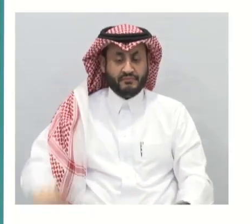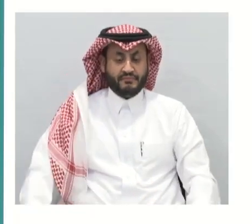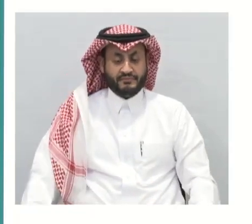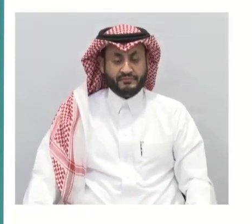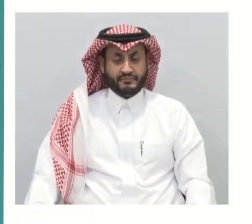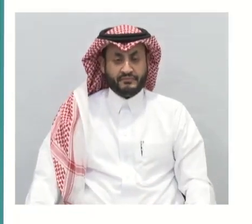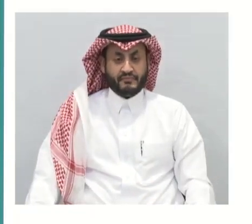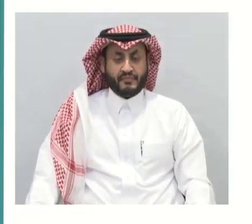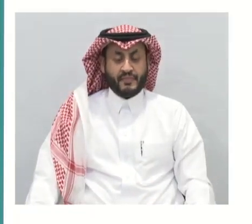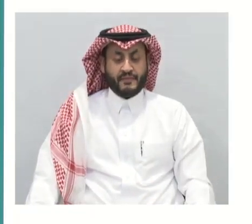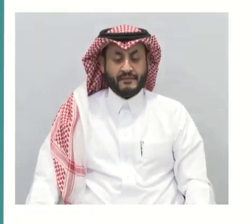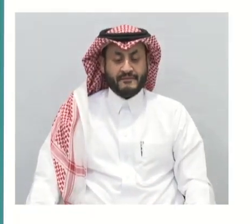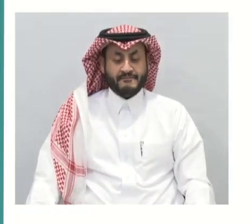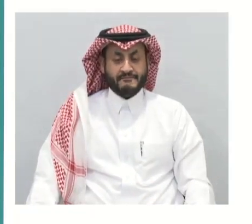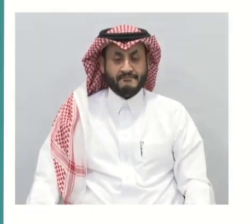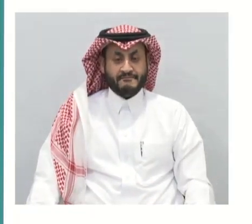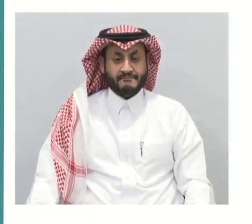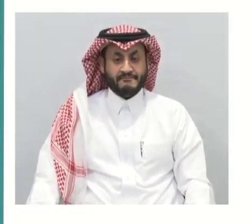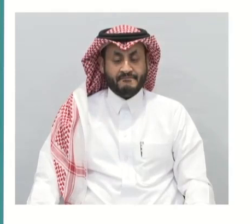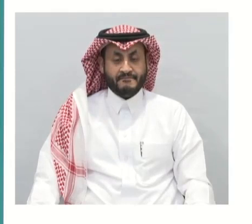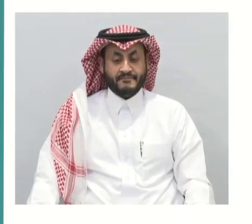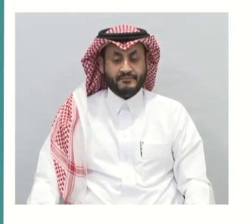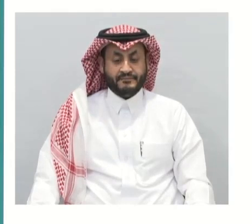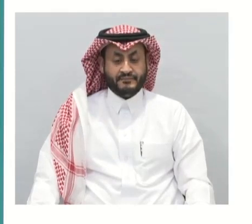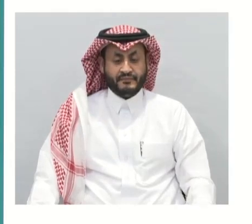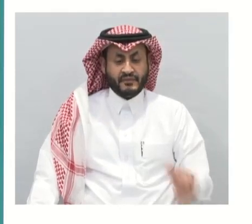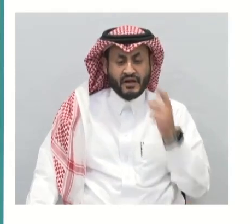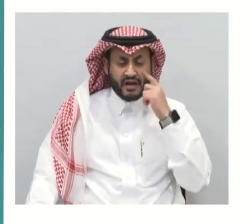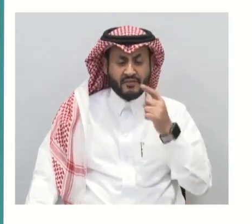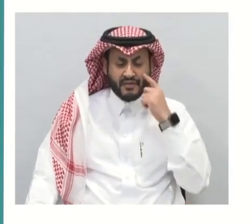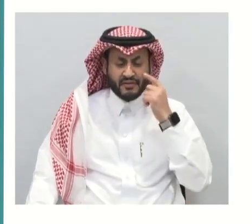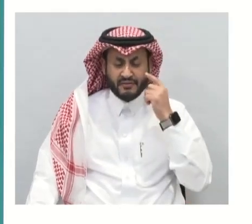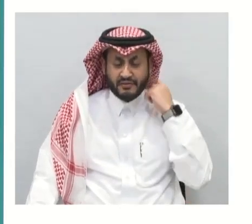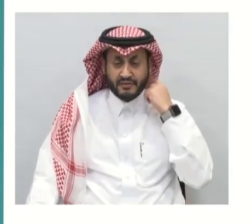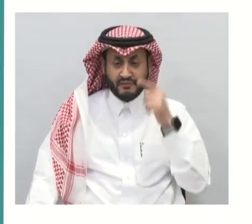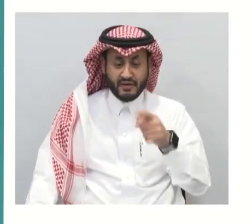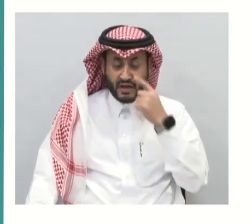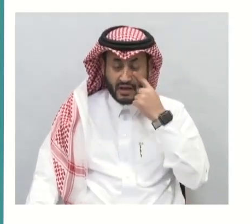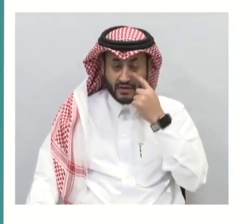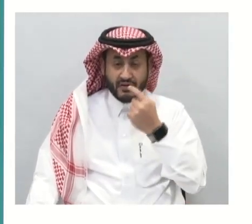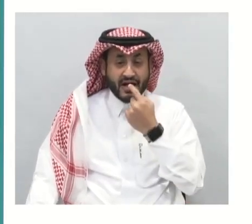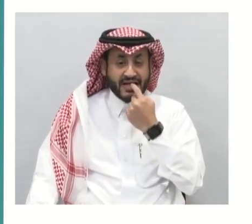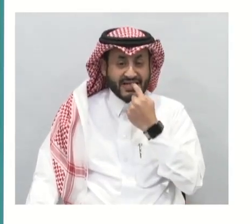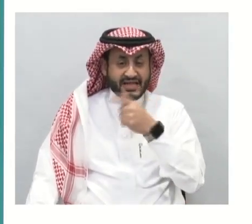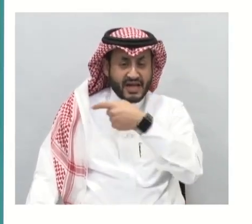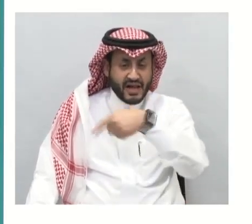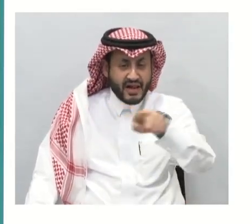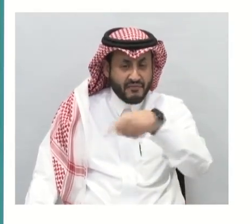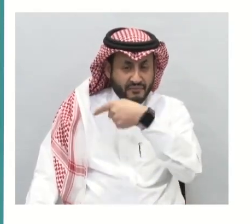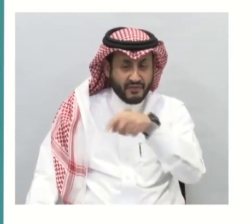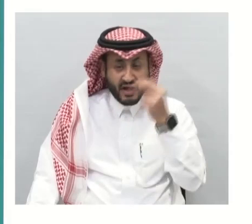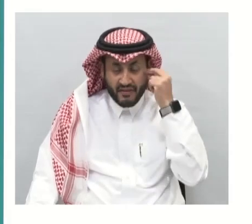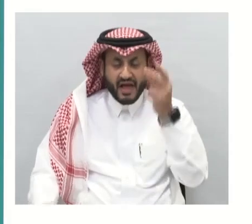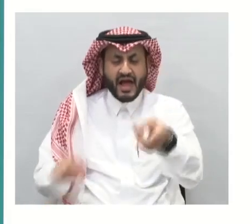الحواس تحتوي اعضاء الاعضاء على عده انواع من المستقبلات الحسيه في الحواس التي